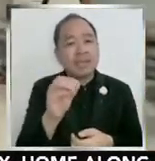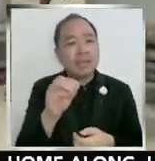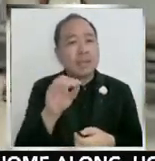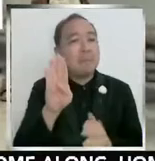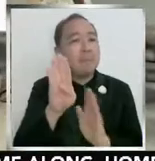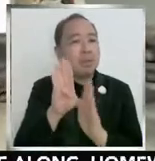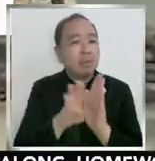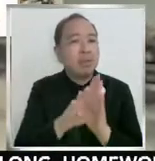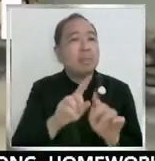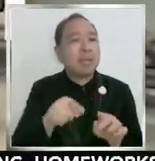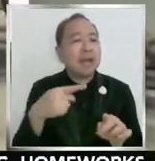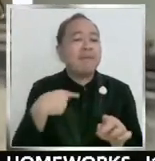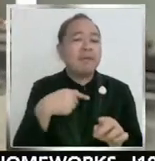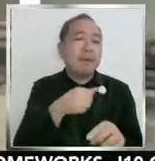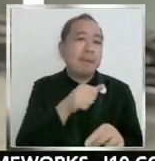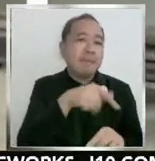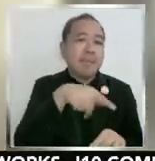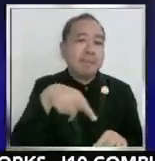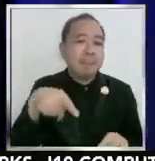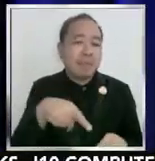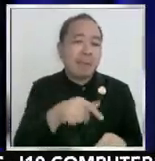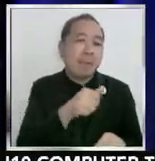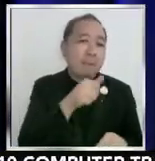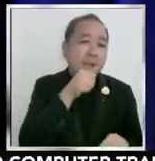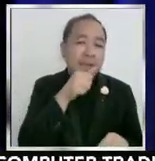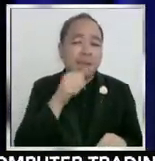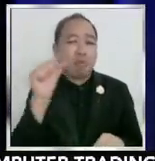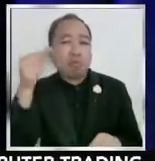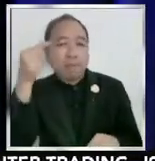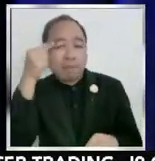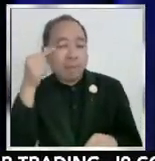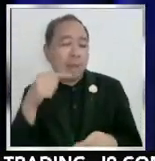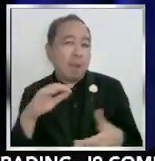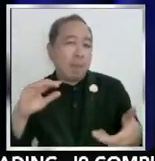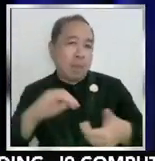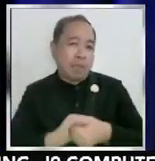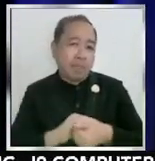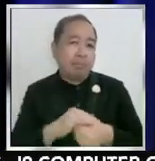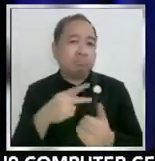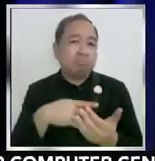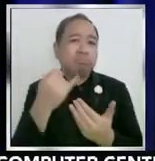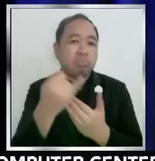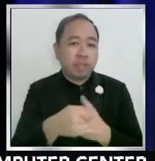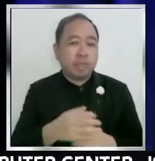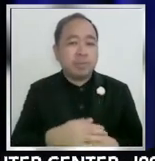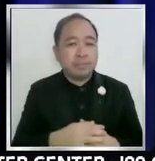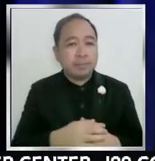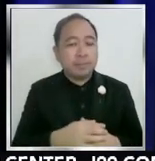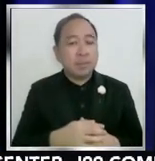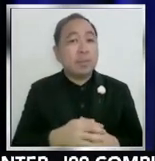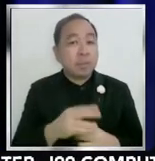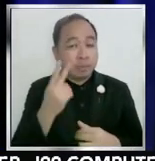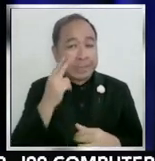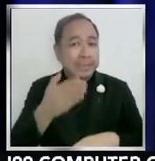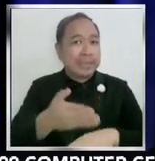Public-Private Partnership o katuwang ang pribadong sektor. Improve the overall passenger experience